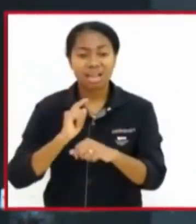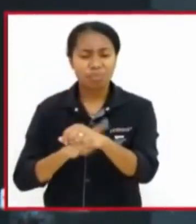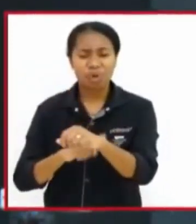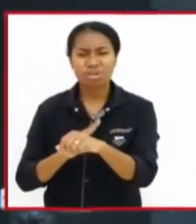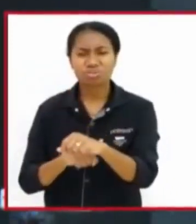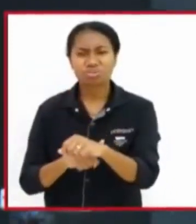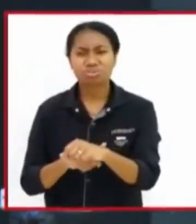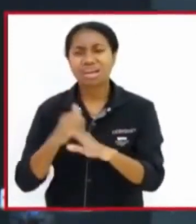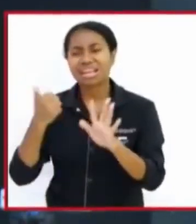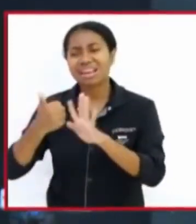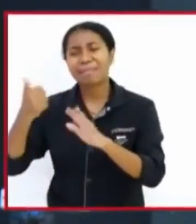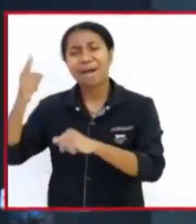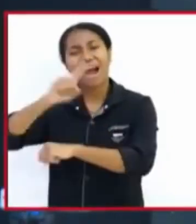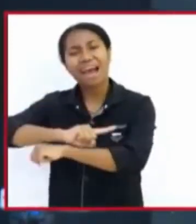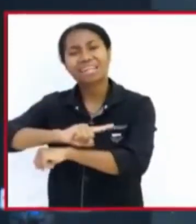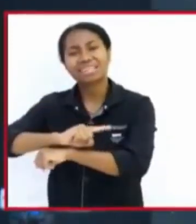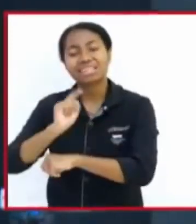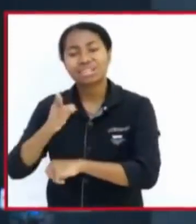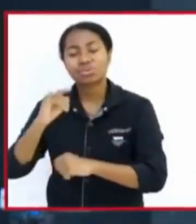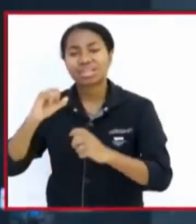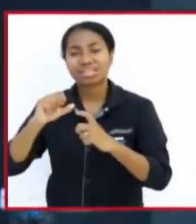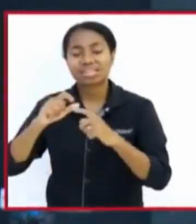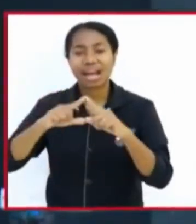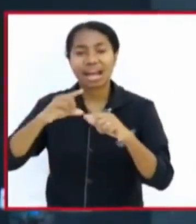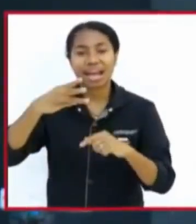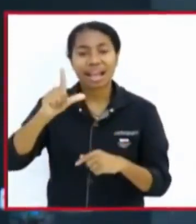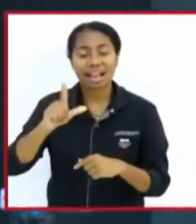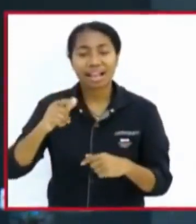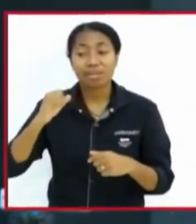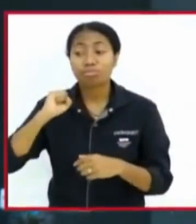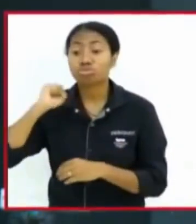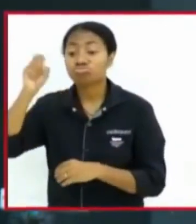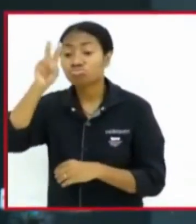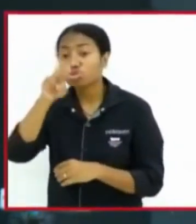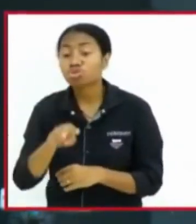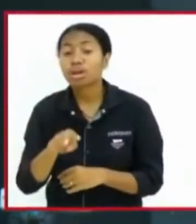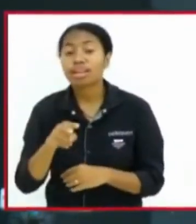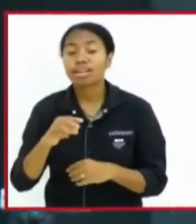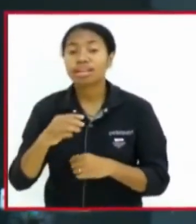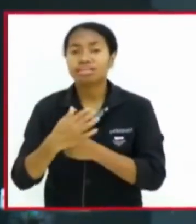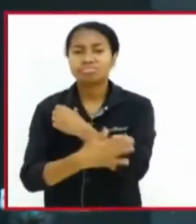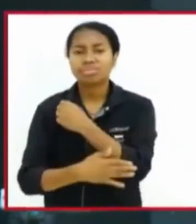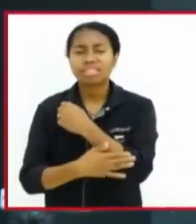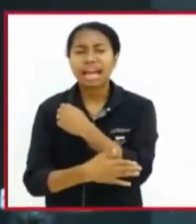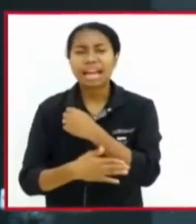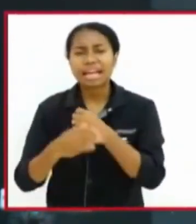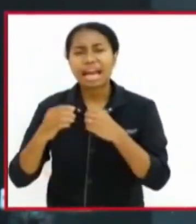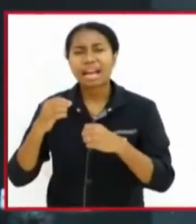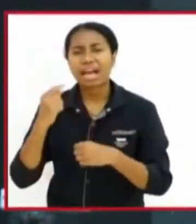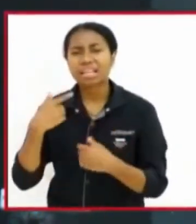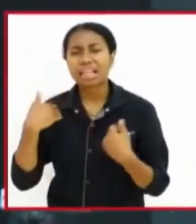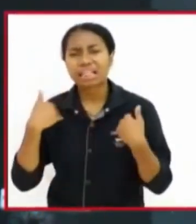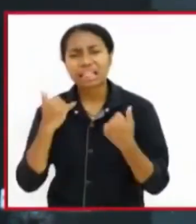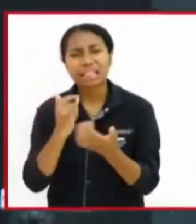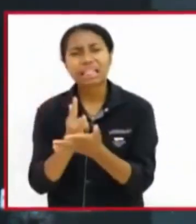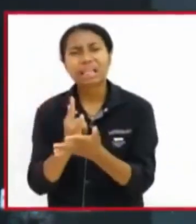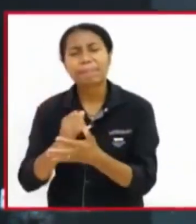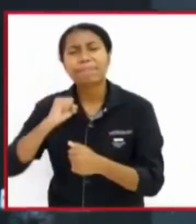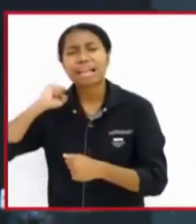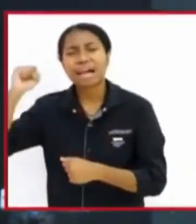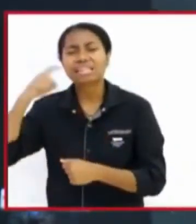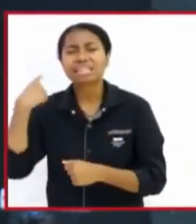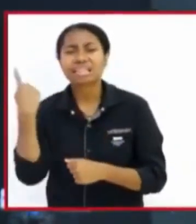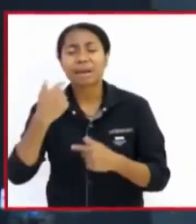sekitar 6 hari Israel berhasil menghancurkan negara-negara Arab tersebut dan memenangkan setiap peperangan